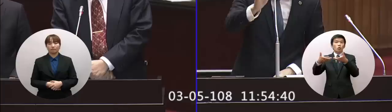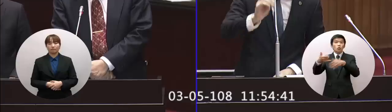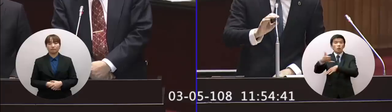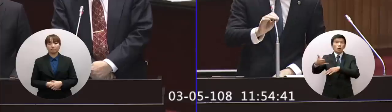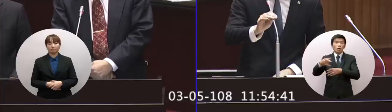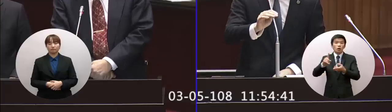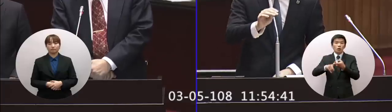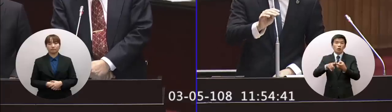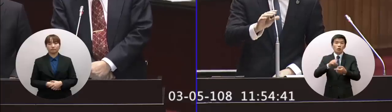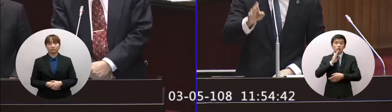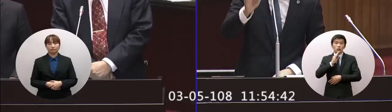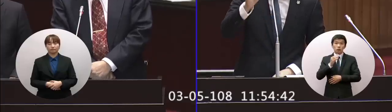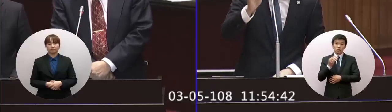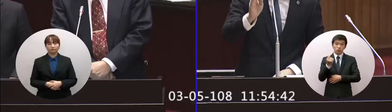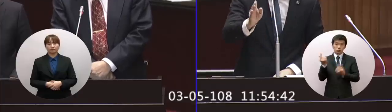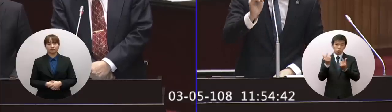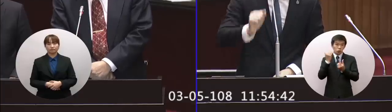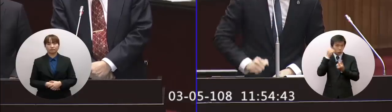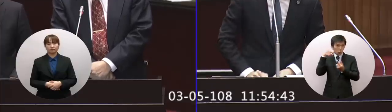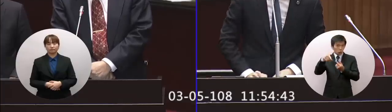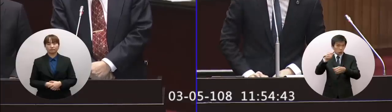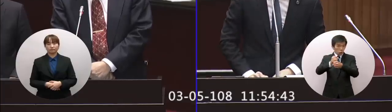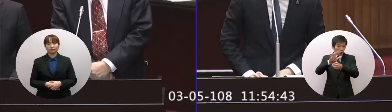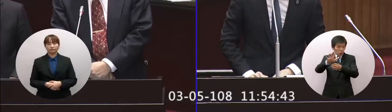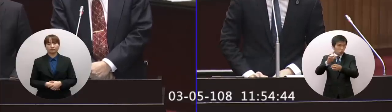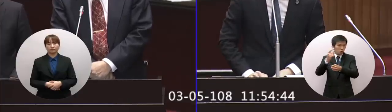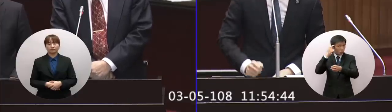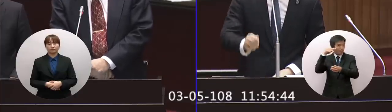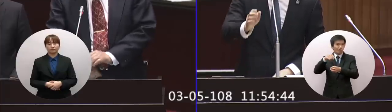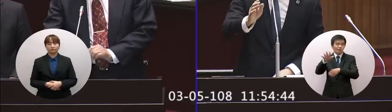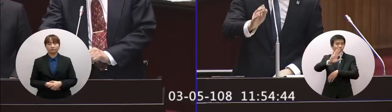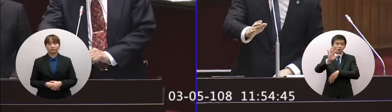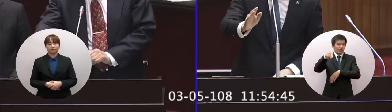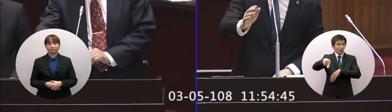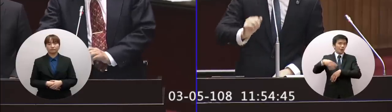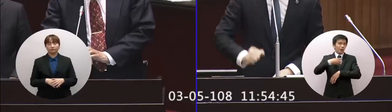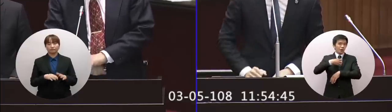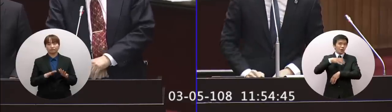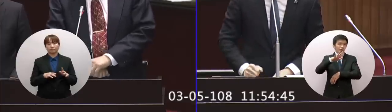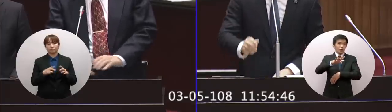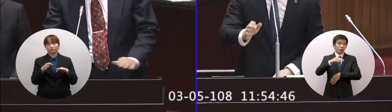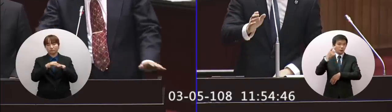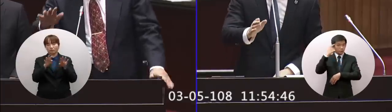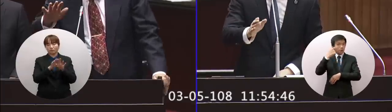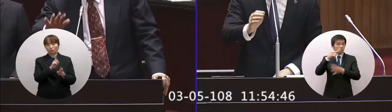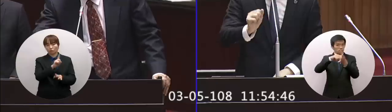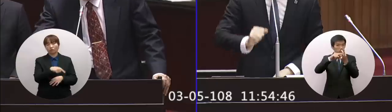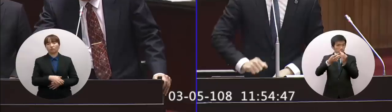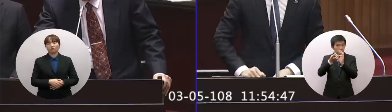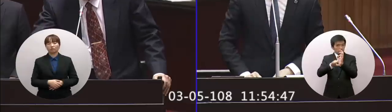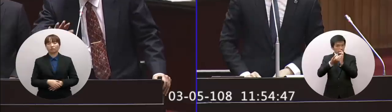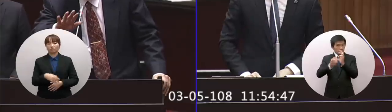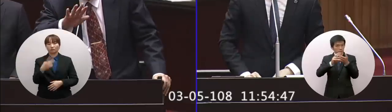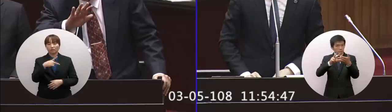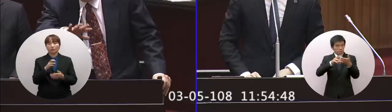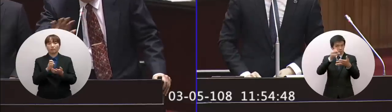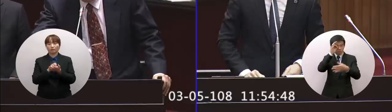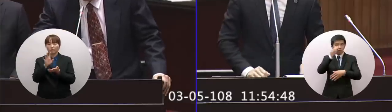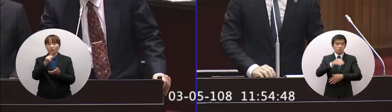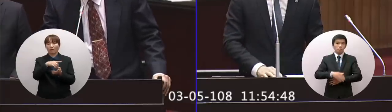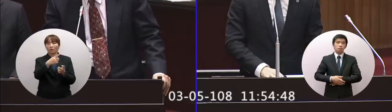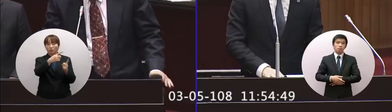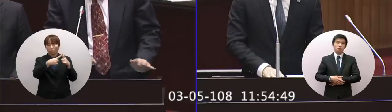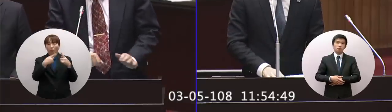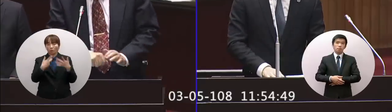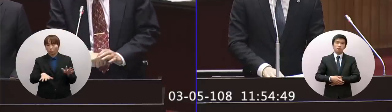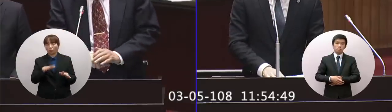我就算是安尼哦，我感觉买会足危险的啦吼。我感觉咱一件一件来看， 到时一定。而且搞委员报，伊是捌